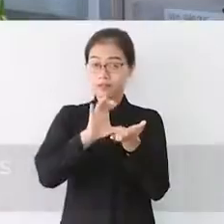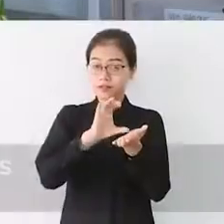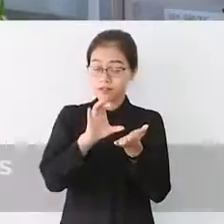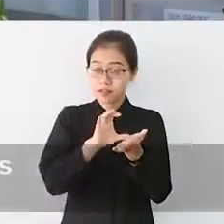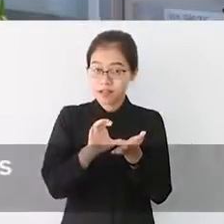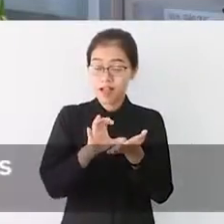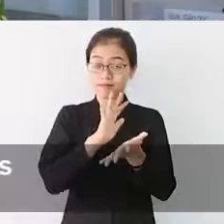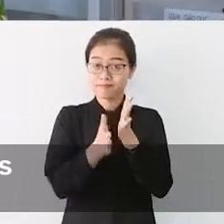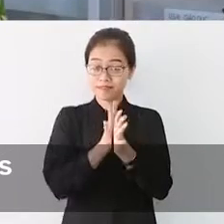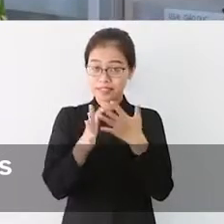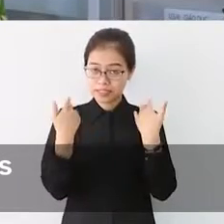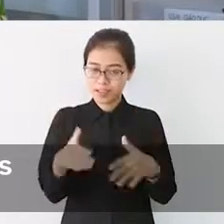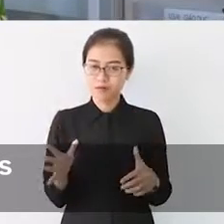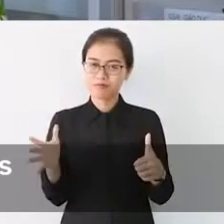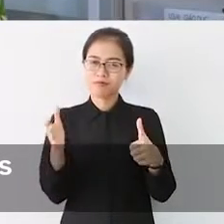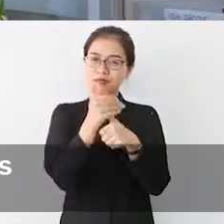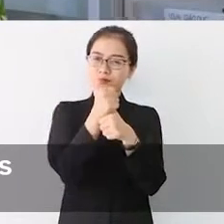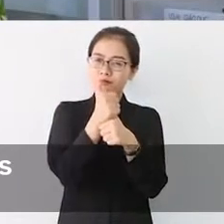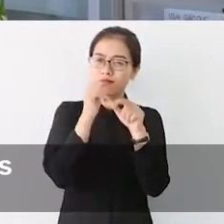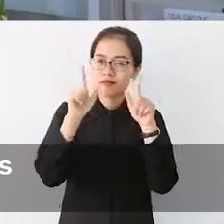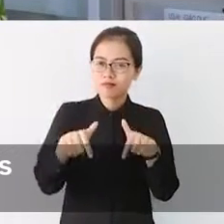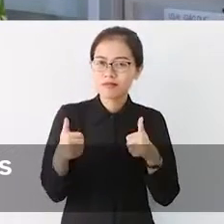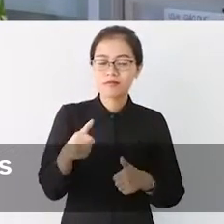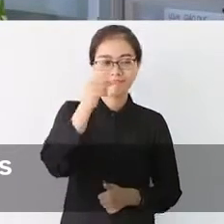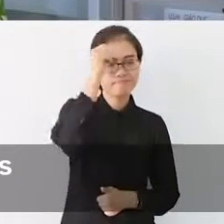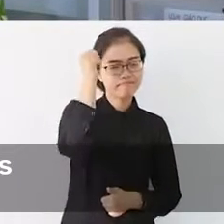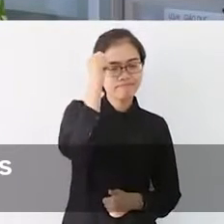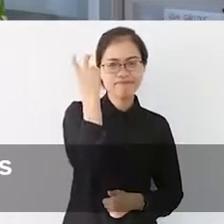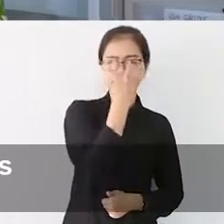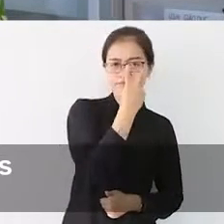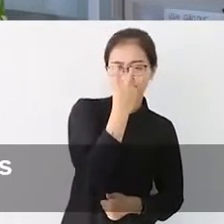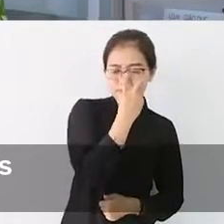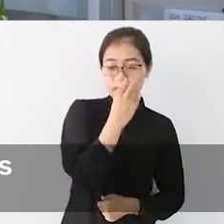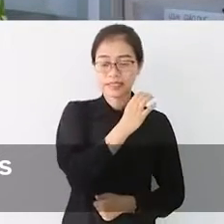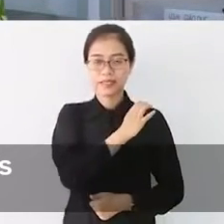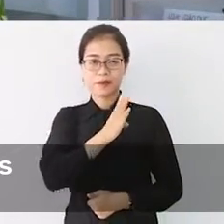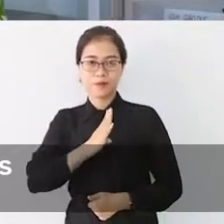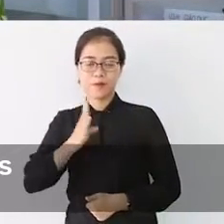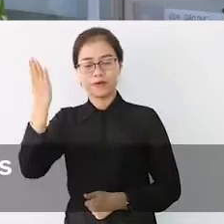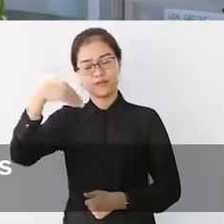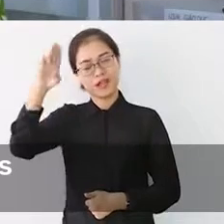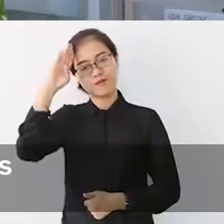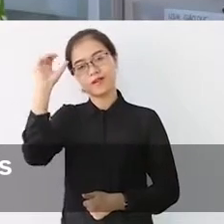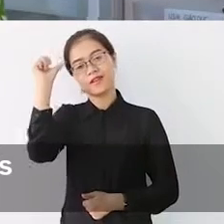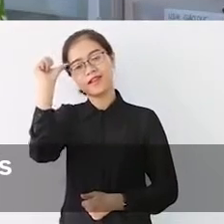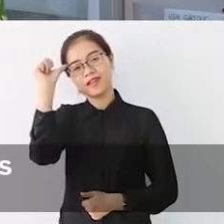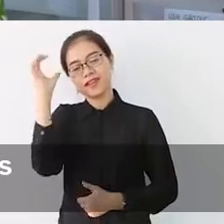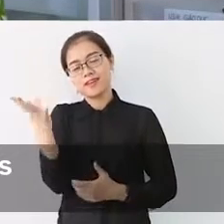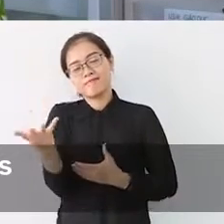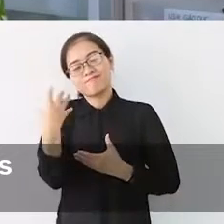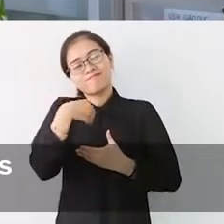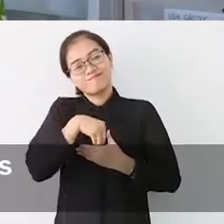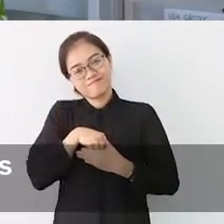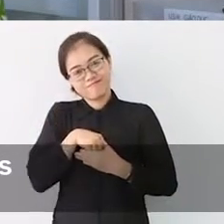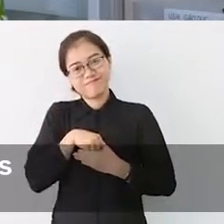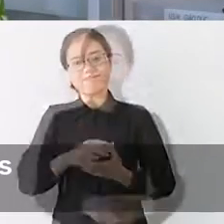Kết quả thực hiện dự án đã đem lại rất là nhiều ý nghĩa, không những cho các bạn sinh viên khiếm thị và cả cho bản thân của chúng tôi